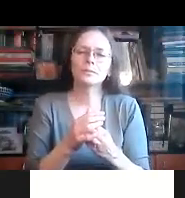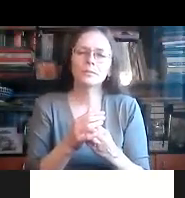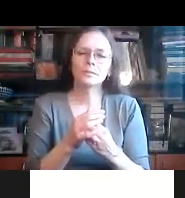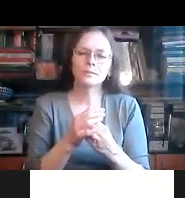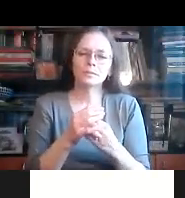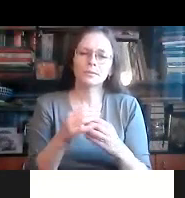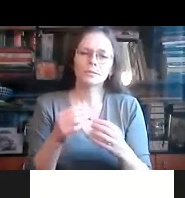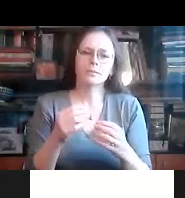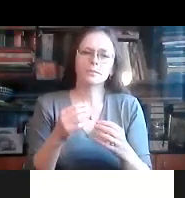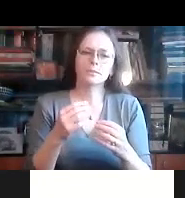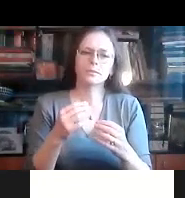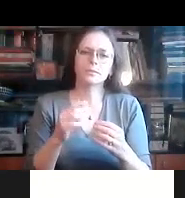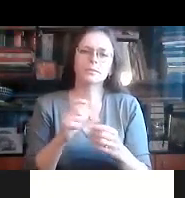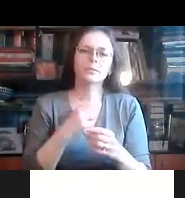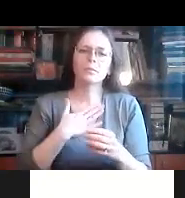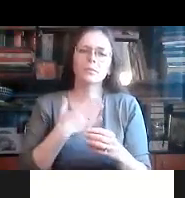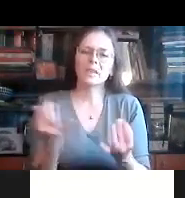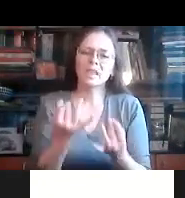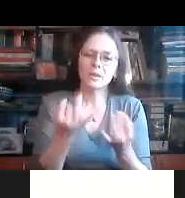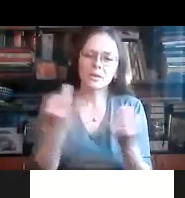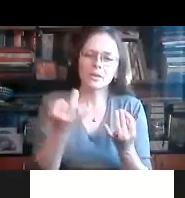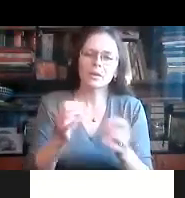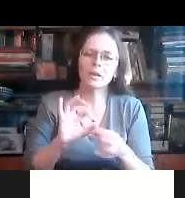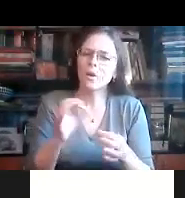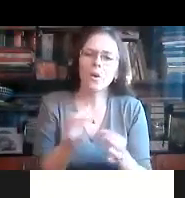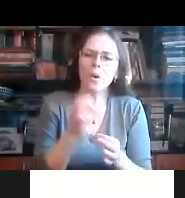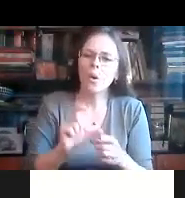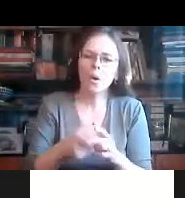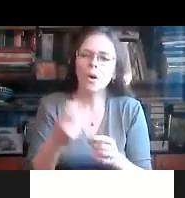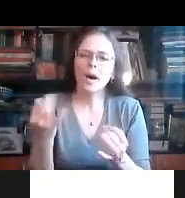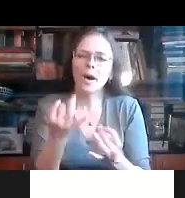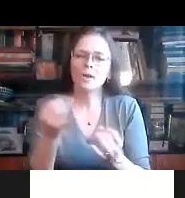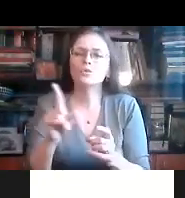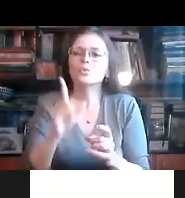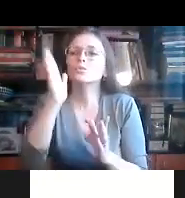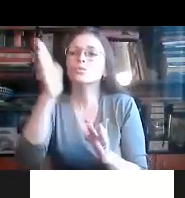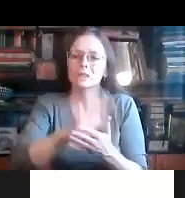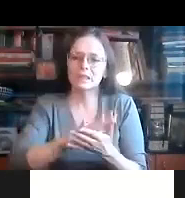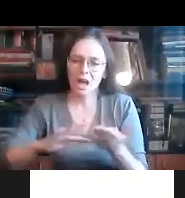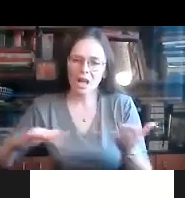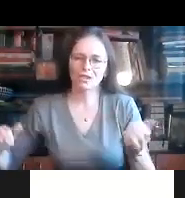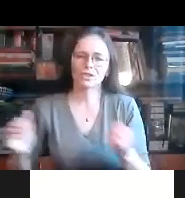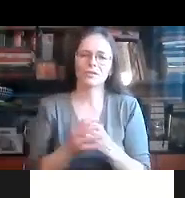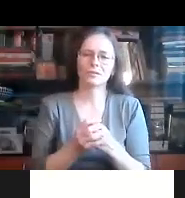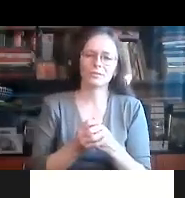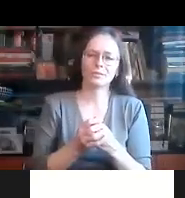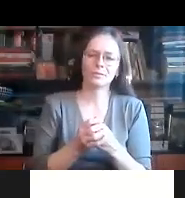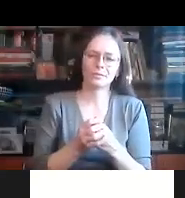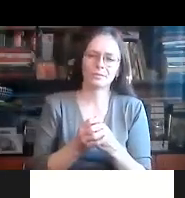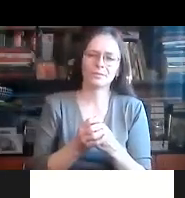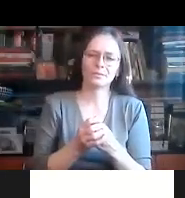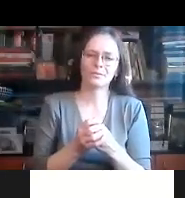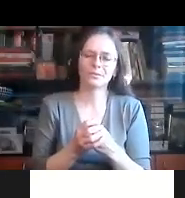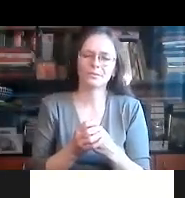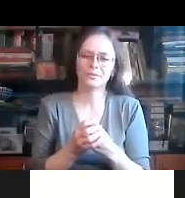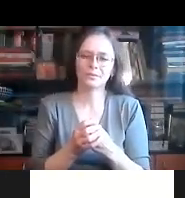очень интересно, что будет дальше. Дальше обязательно будет что-то интересное. Класс. Спасибо. Спасибо большое,